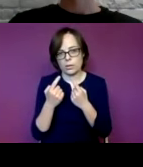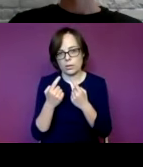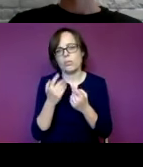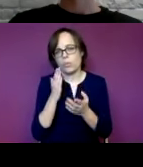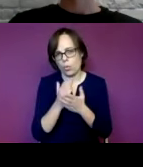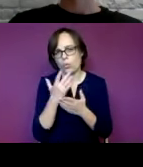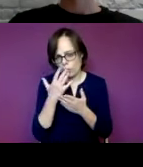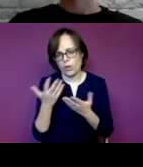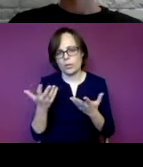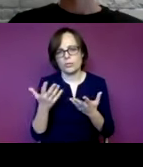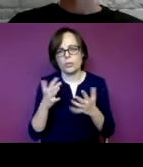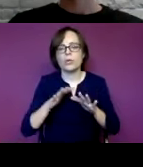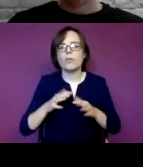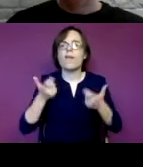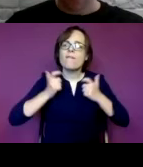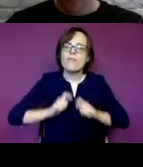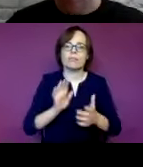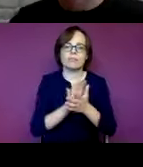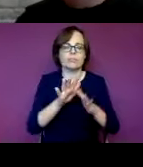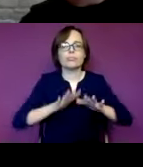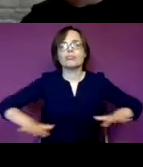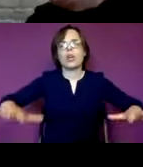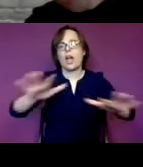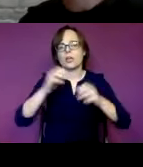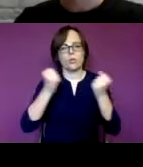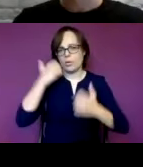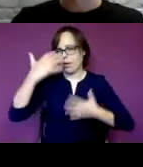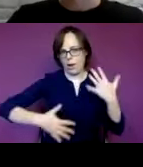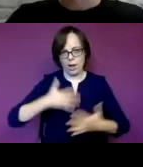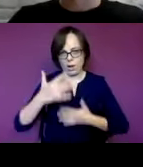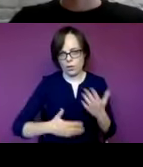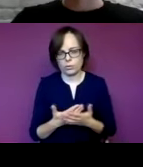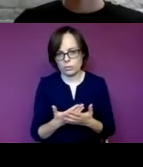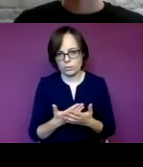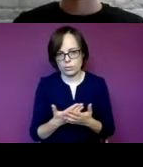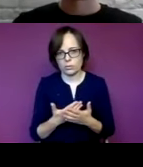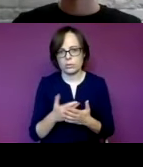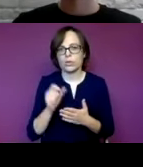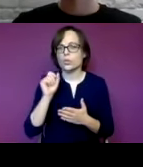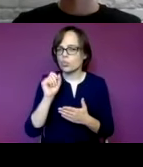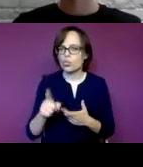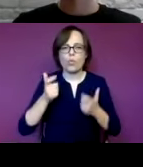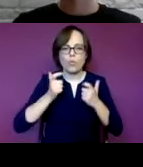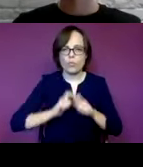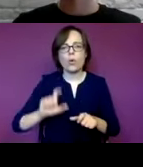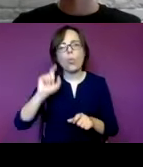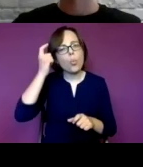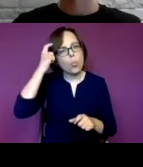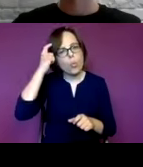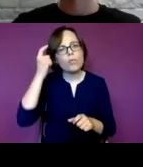duży chaos przestrzenny i są wsie typowo wzdłuż, szczególnie na